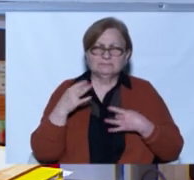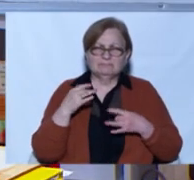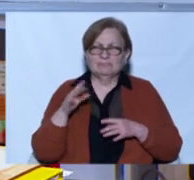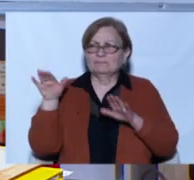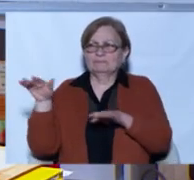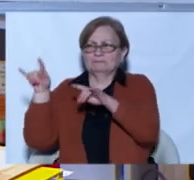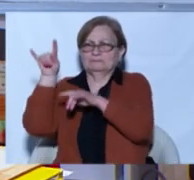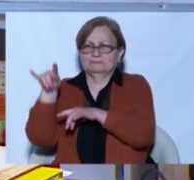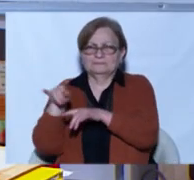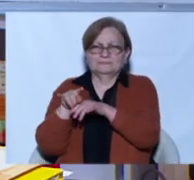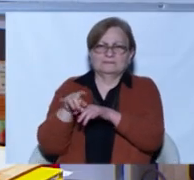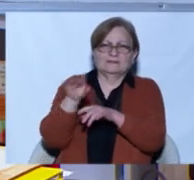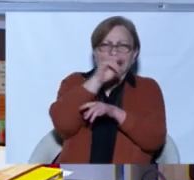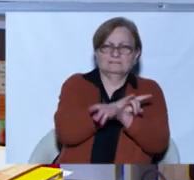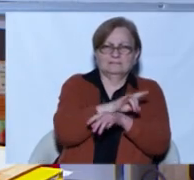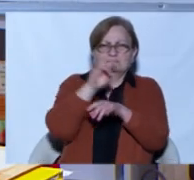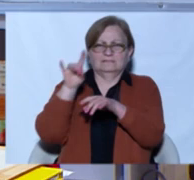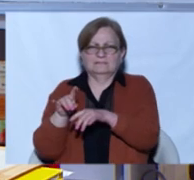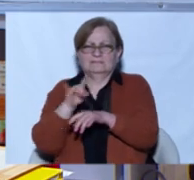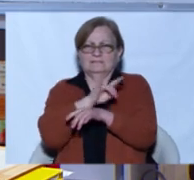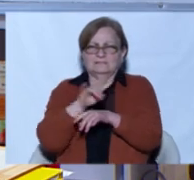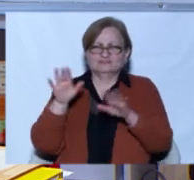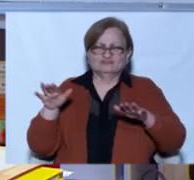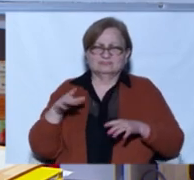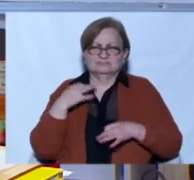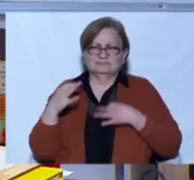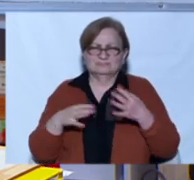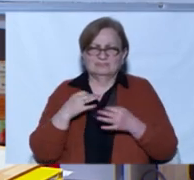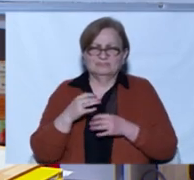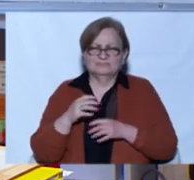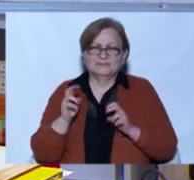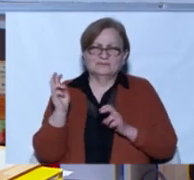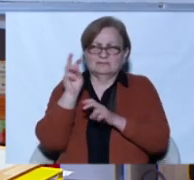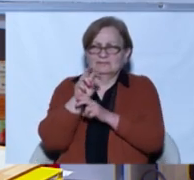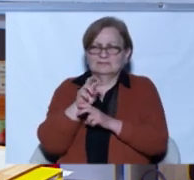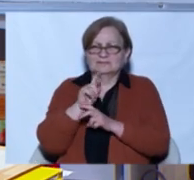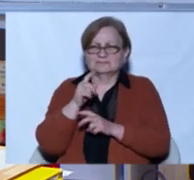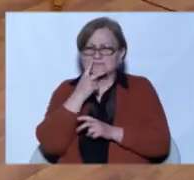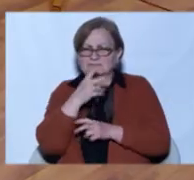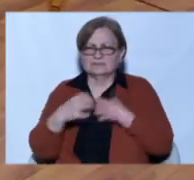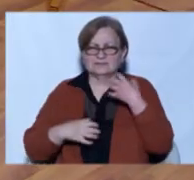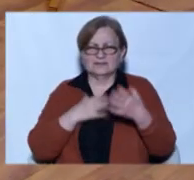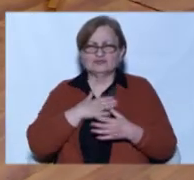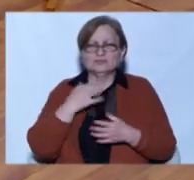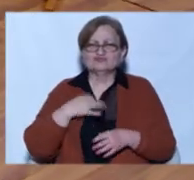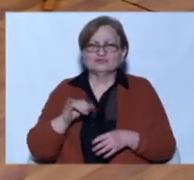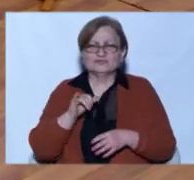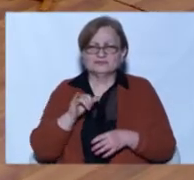ტოტზე შემოსკუპდებოდა, ხან მეორეზე. შემოსკუპდებოდა, ხშირად ვიყენებ ხოლმე ამ სიტყვას და